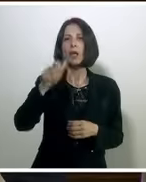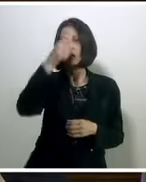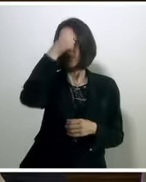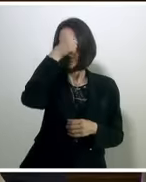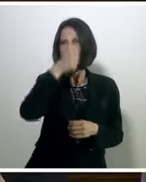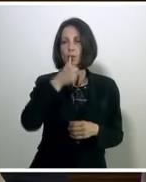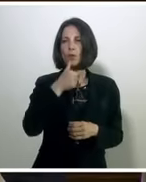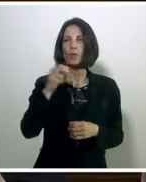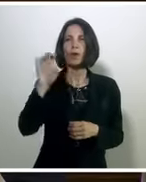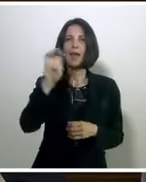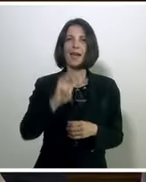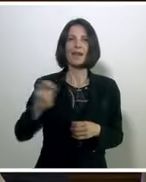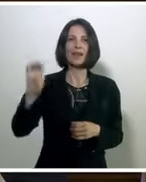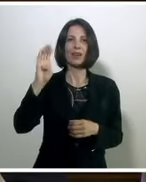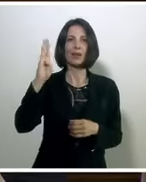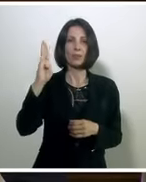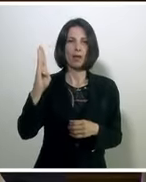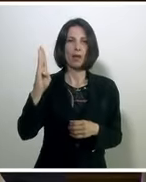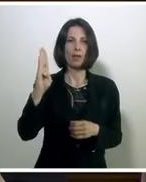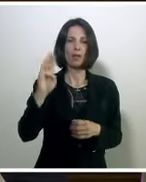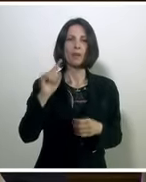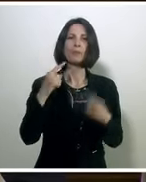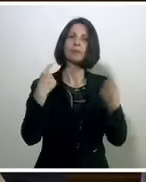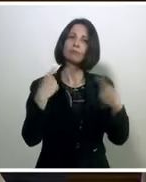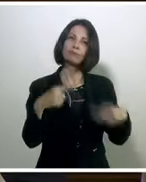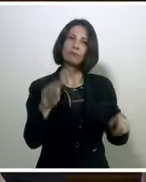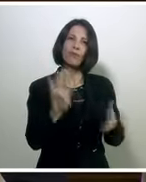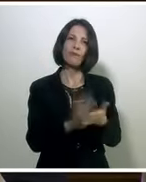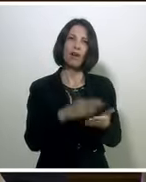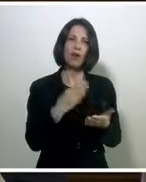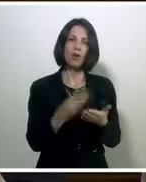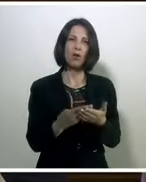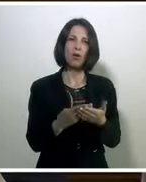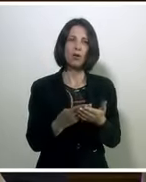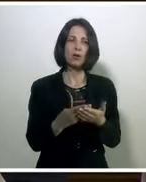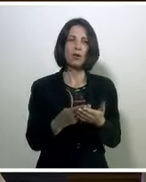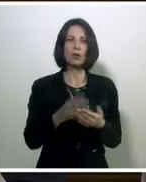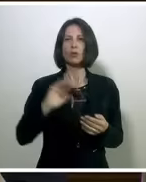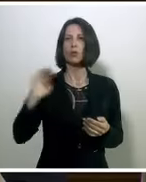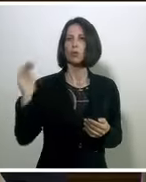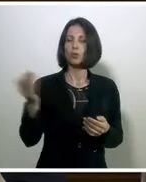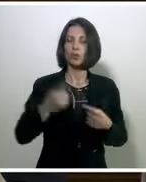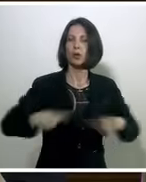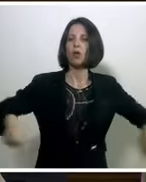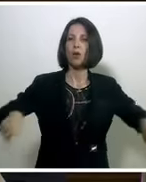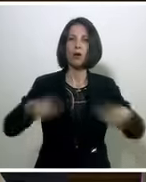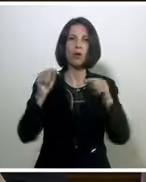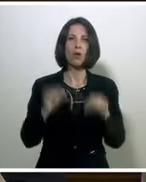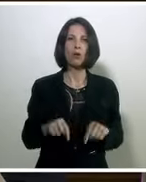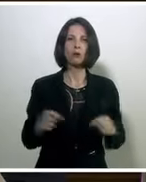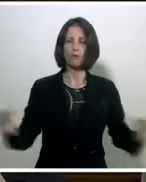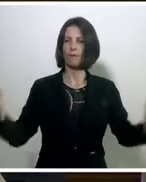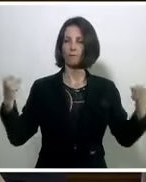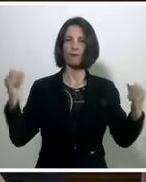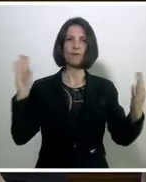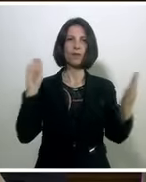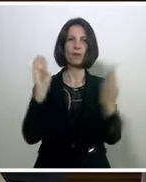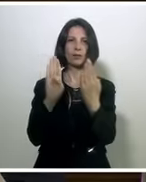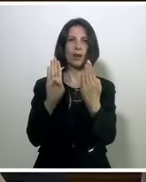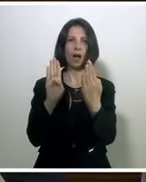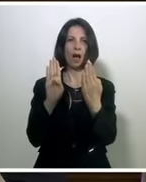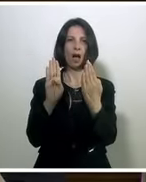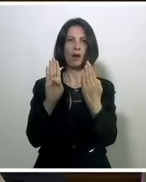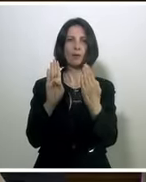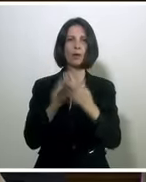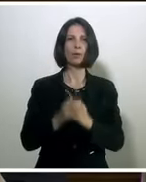sono le valori per cui tutti noi oggi abbiamo la forza di affrontare la realtà ma